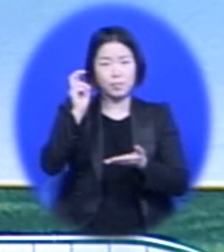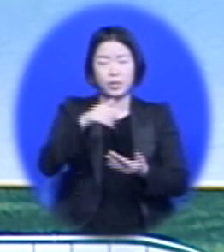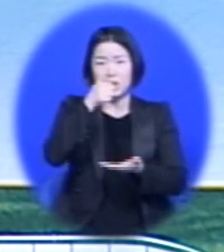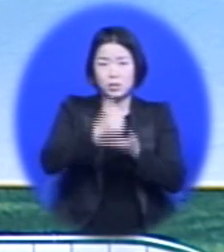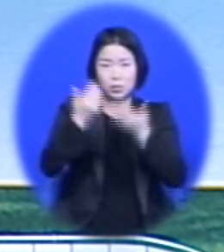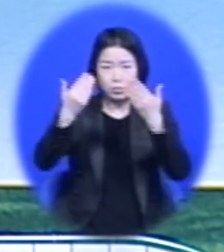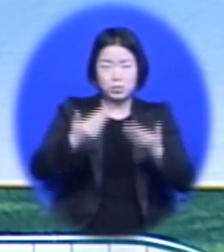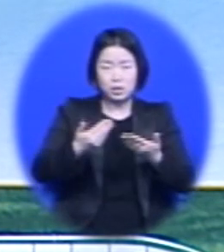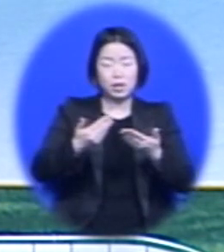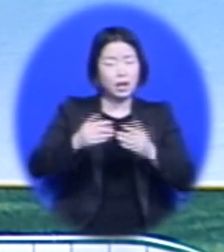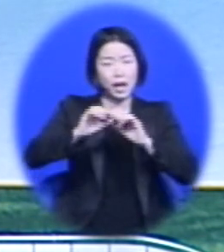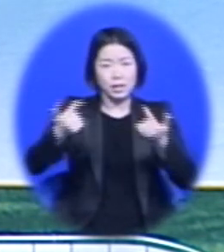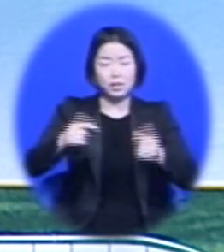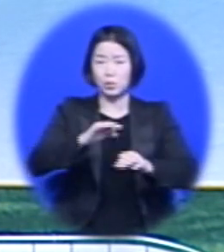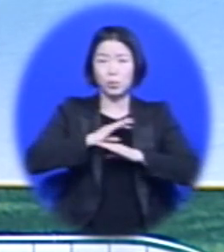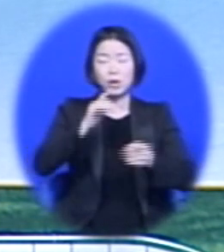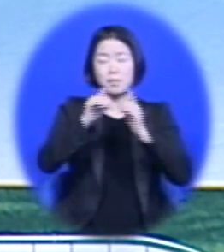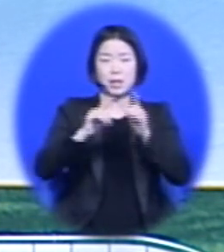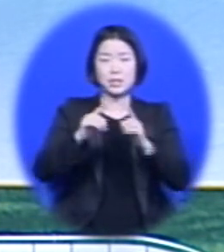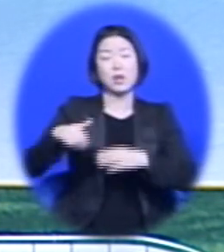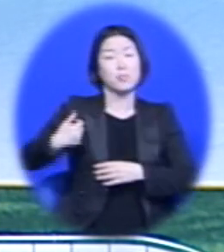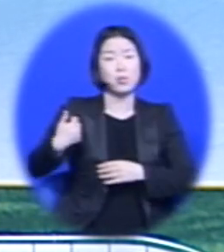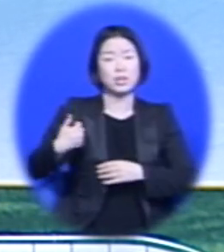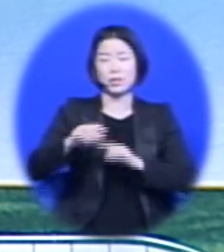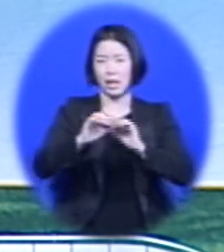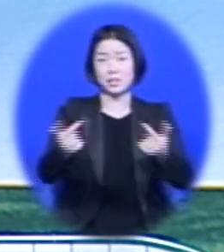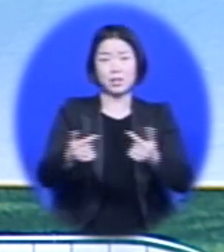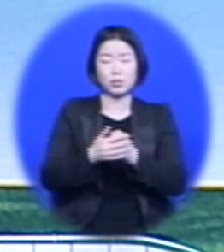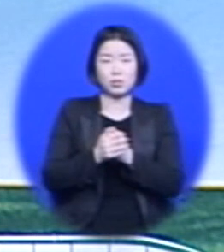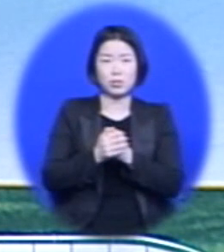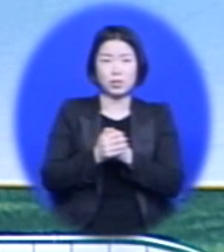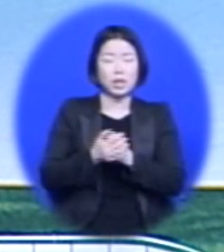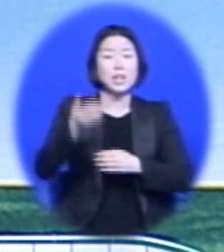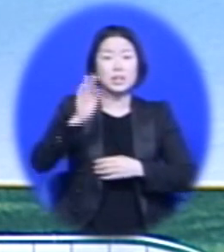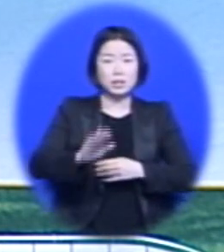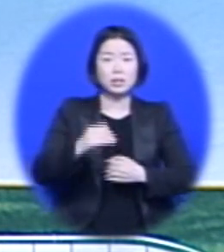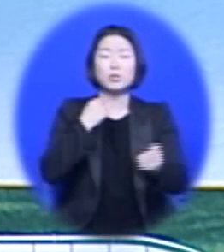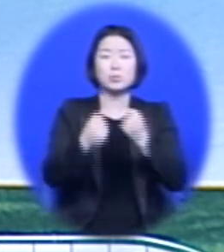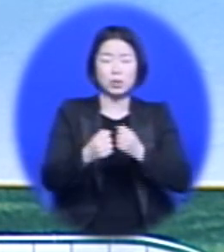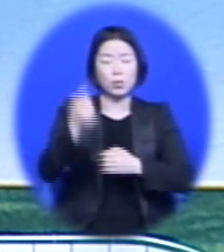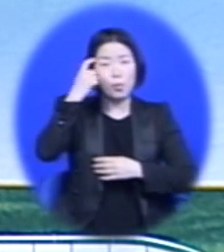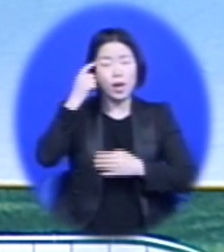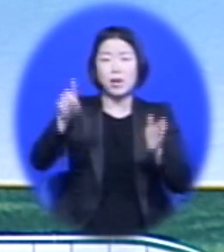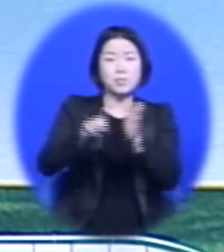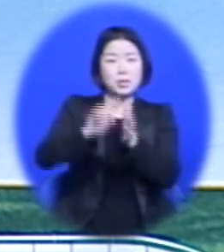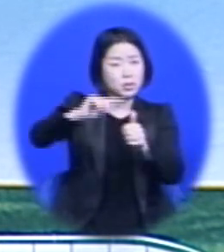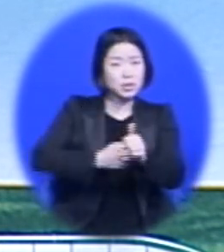정죄받지 않는다는 이 놀라운 말씀을 몰라서 그런 게 아닙니다. 그런데도 왜 이렇게 믿어지지가